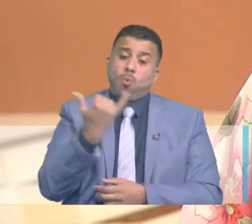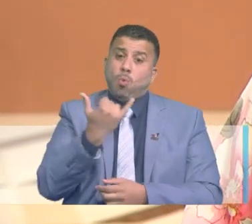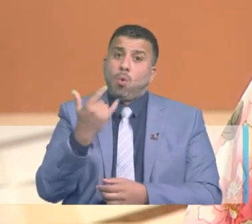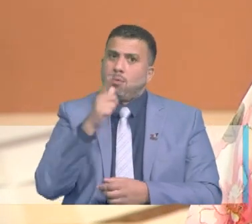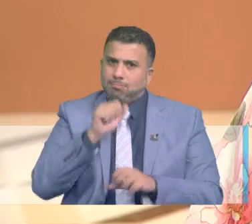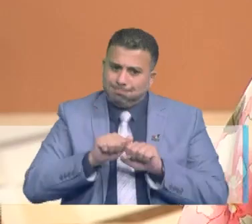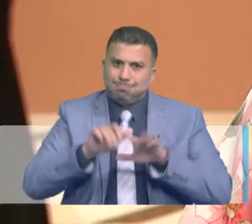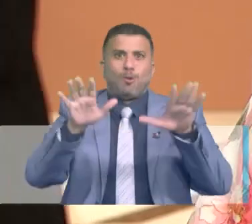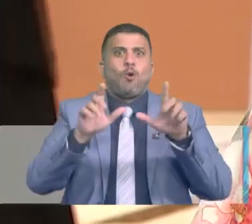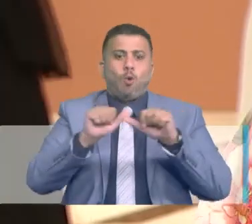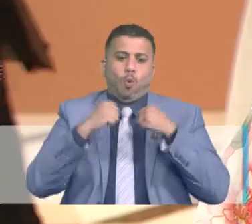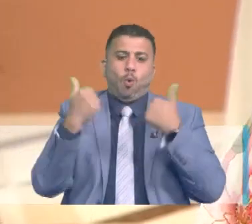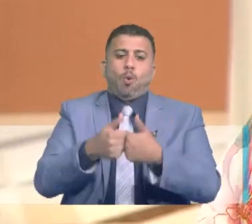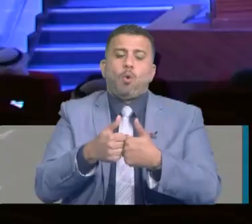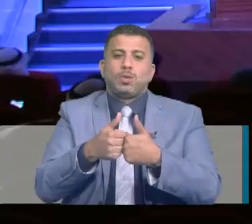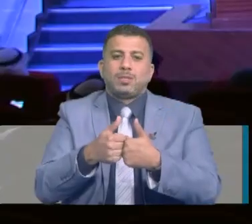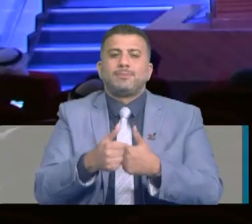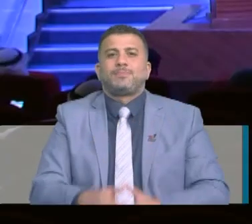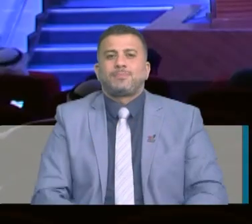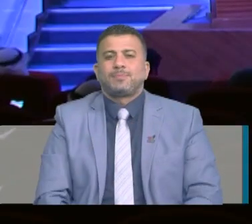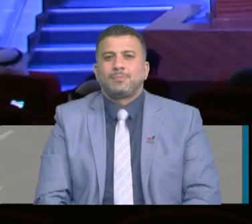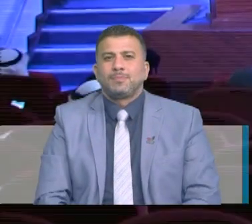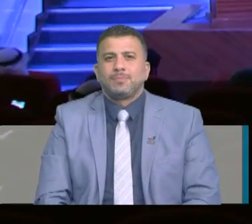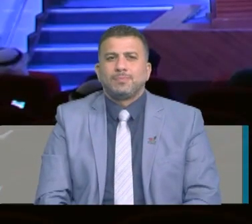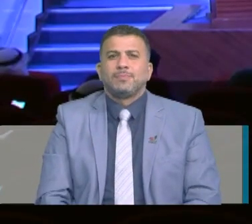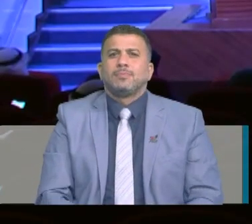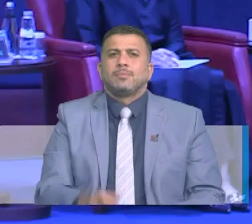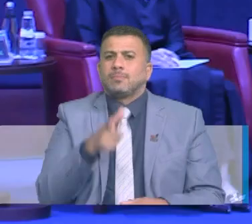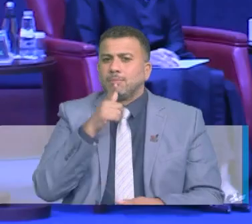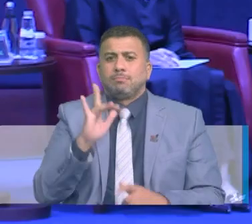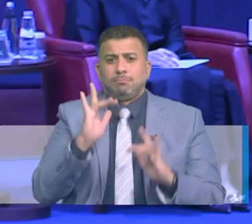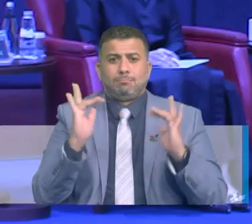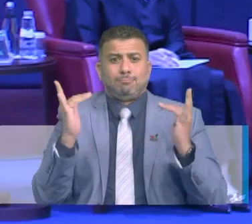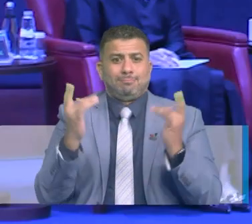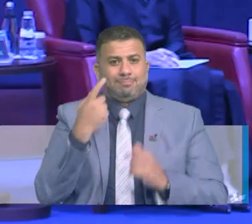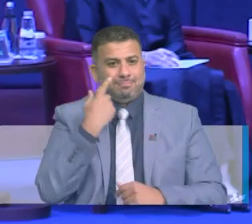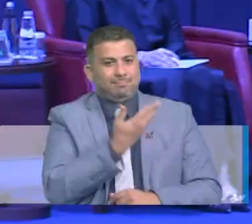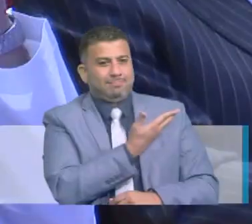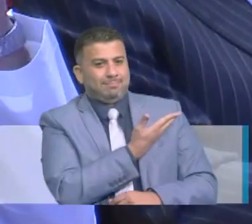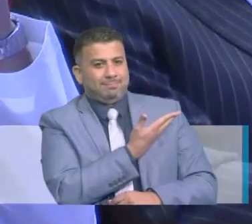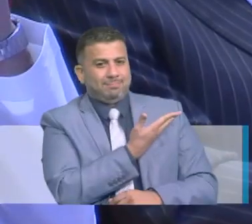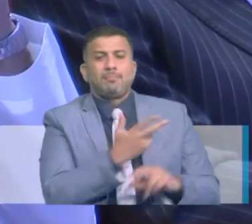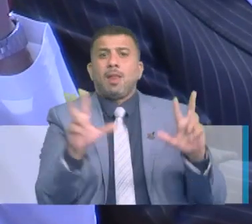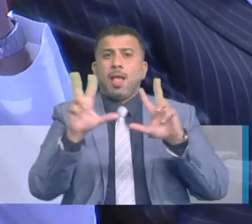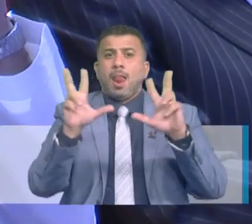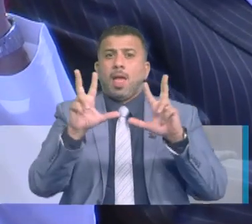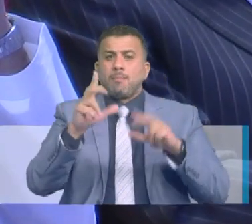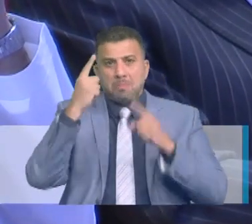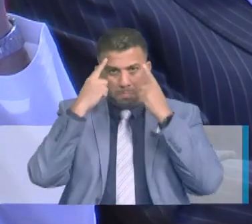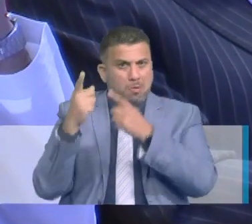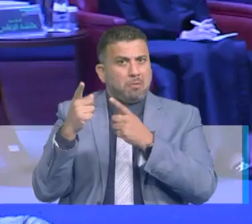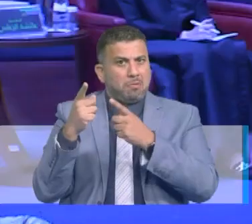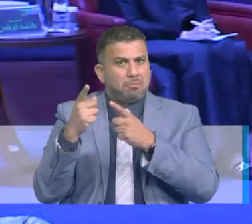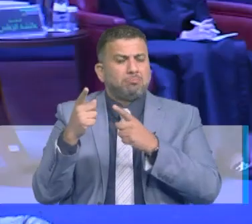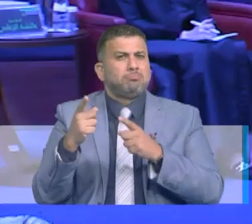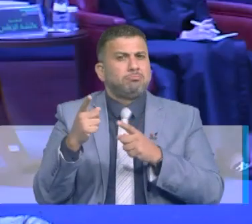الدسمة لكل الأسر حتى نعيد صياغتها من جديد. الجلسات شهدت مشاركة شخصيات إعلامية واجتماعية